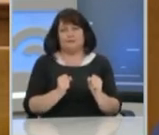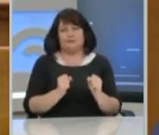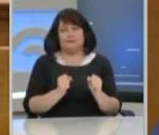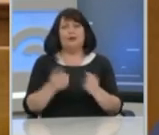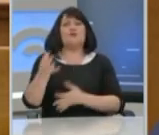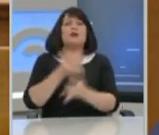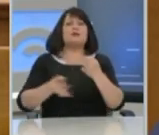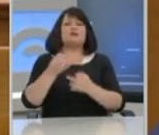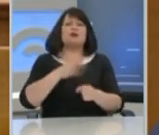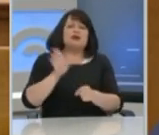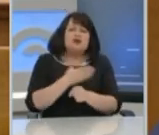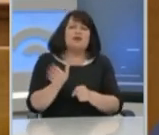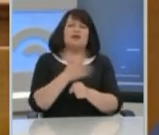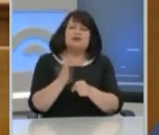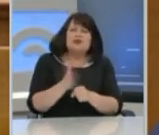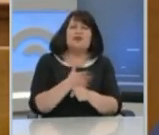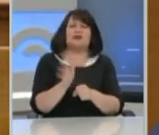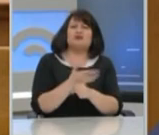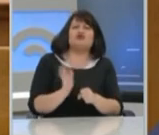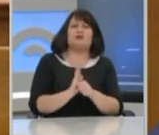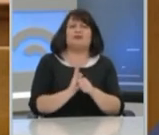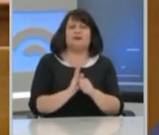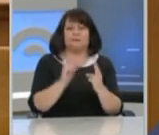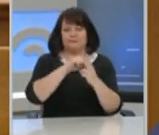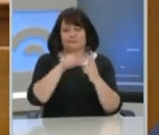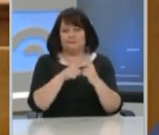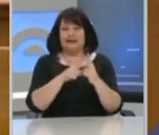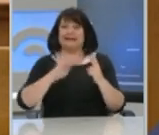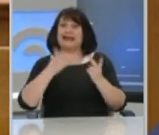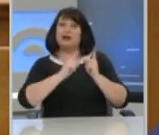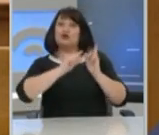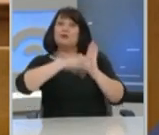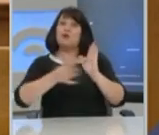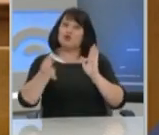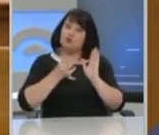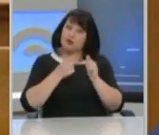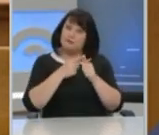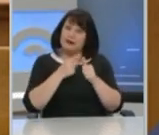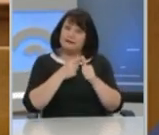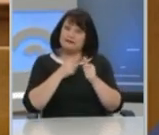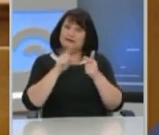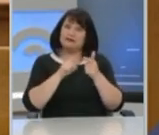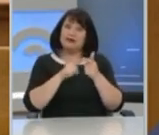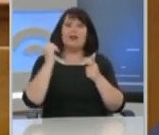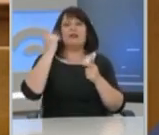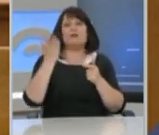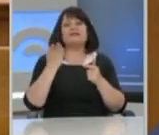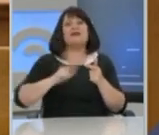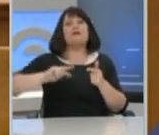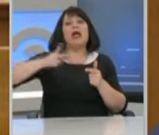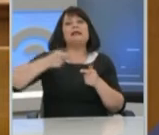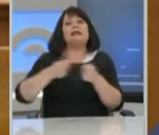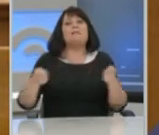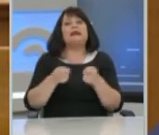αφηγήματα της καταστροφολογίας. Στο λεγόμενο τέταρτο μνημόνιο και στην αμφισβήτηση των αντιμέτρων.